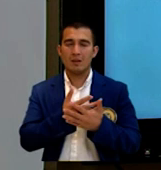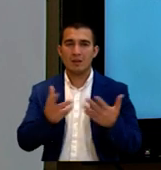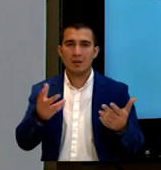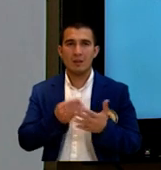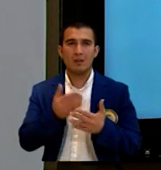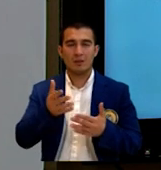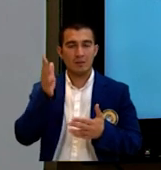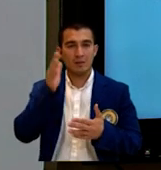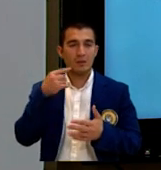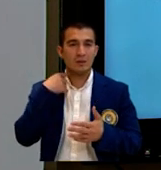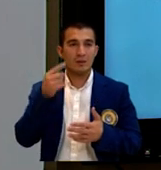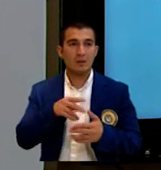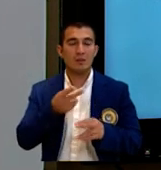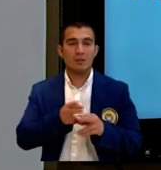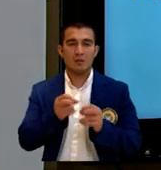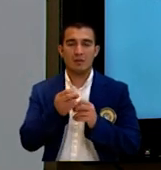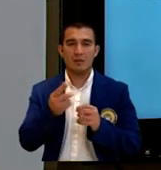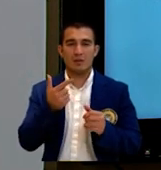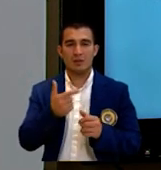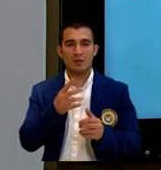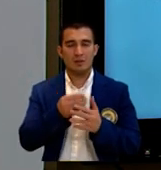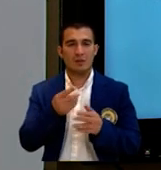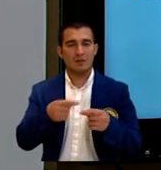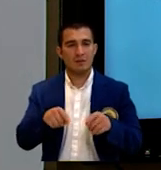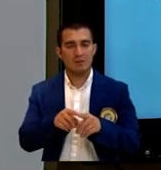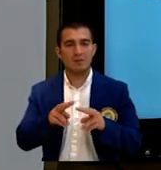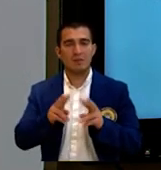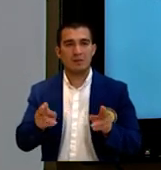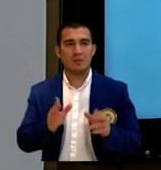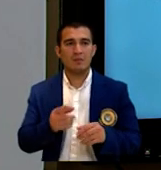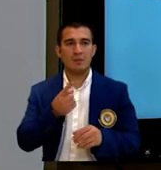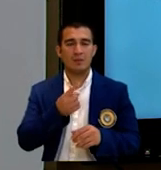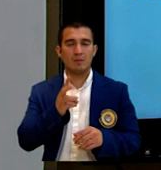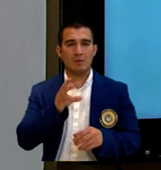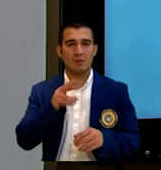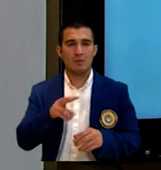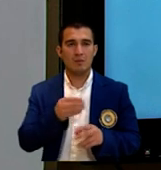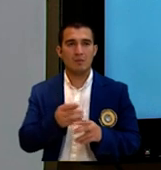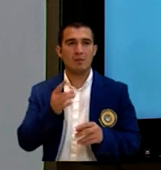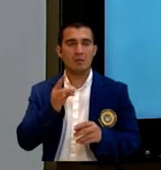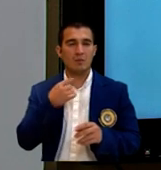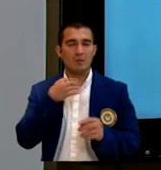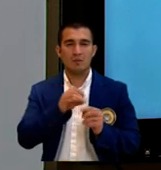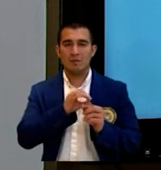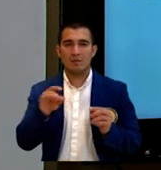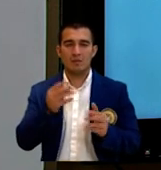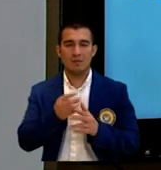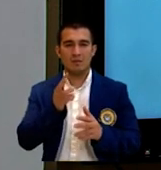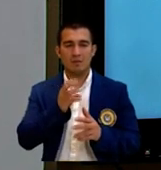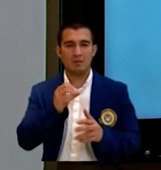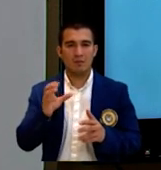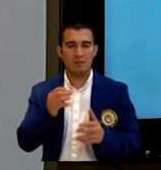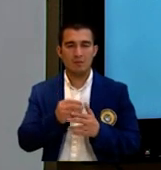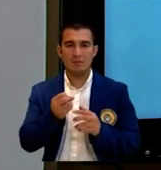gram uglerodagi molekullar soniga teng. Demek 1 mol uglerod massasi 12